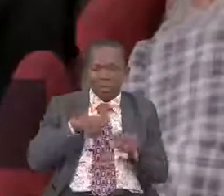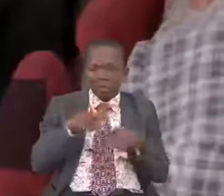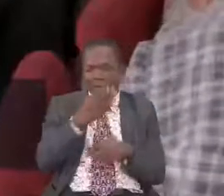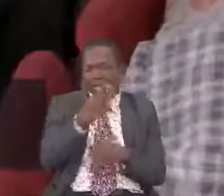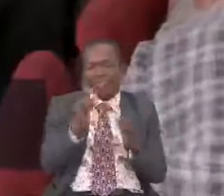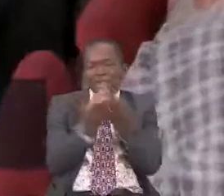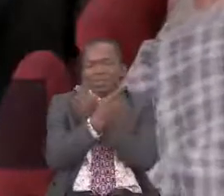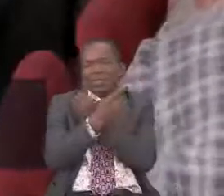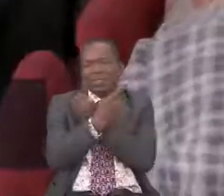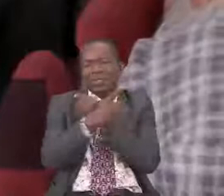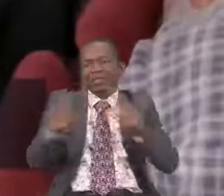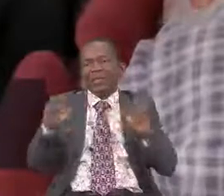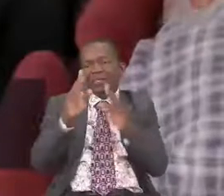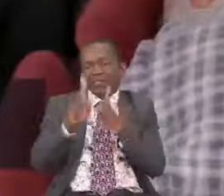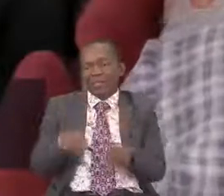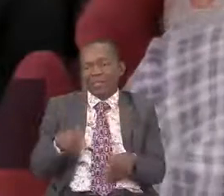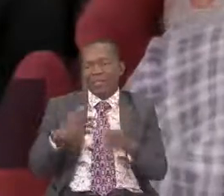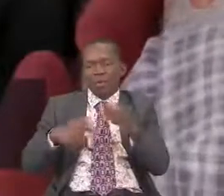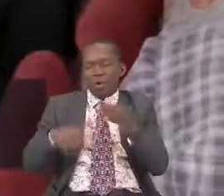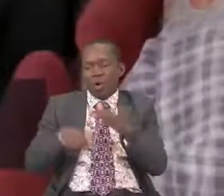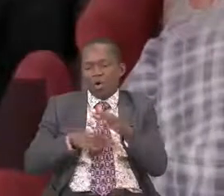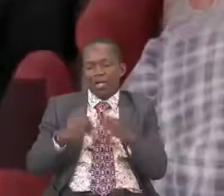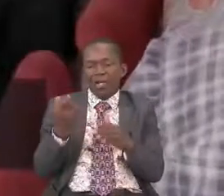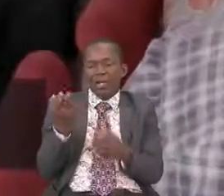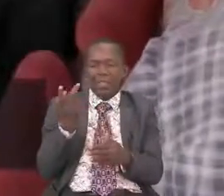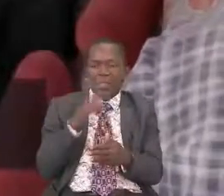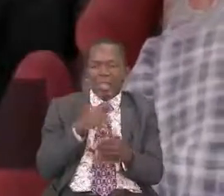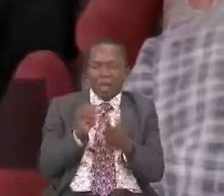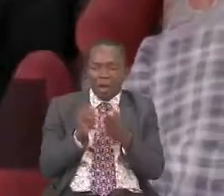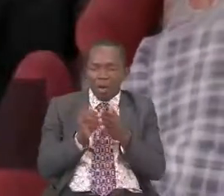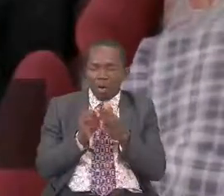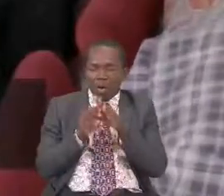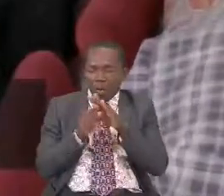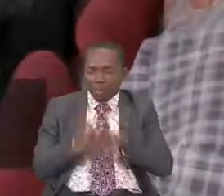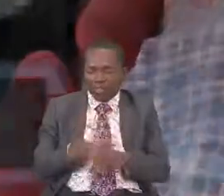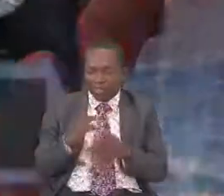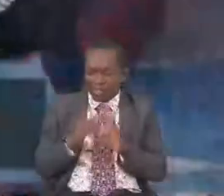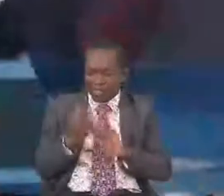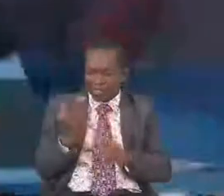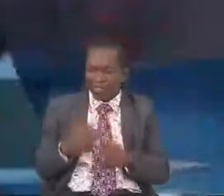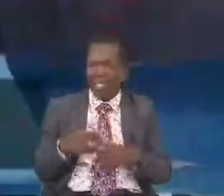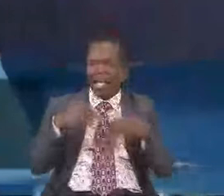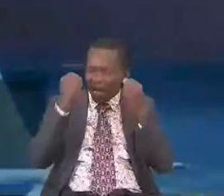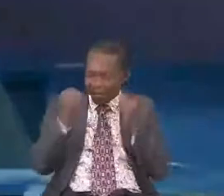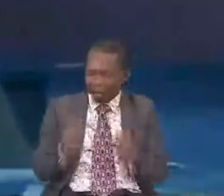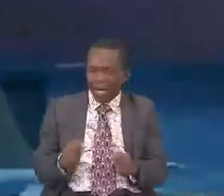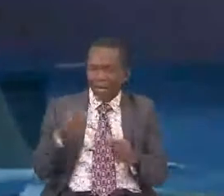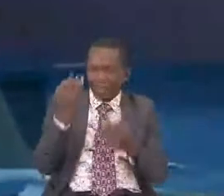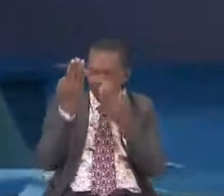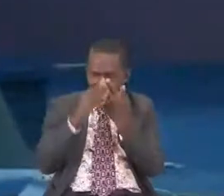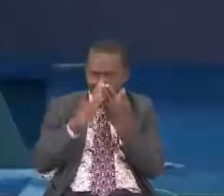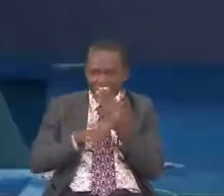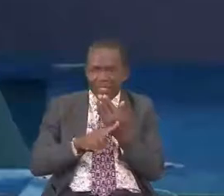là-bas comme ceux qui vont les élever et les puissants des ténèbres vont fléchir devant